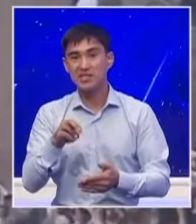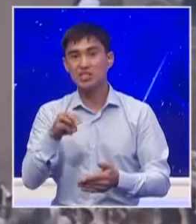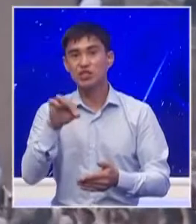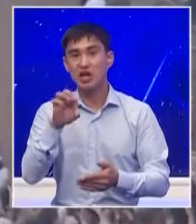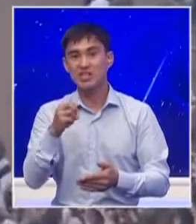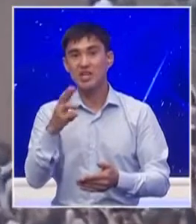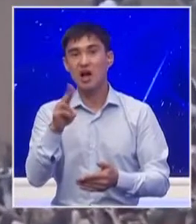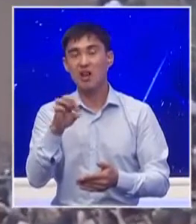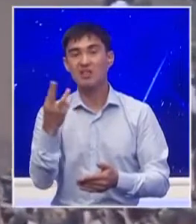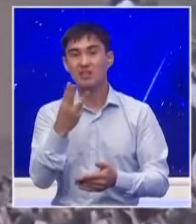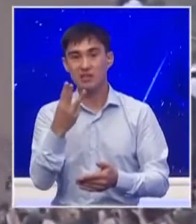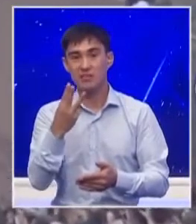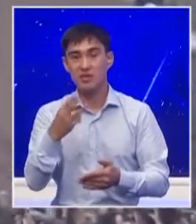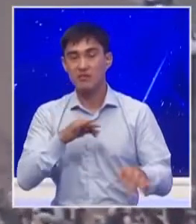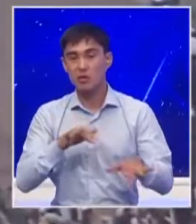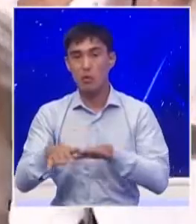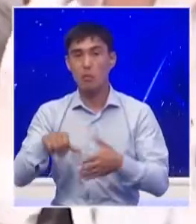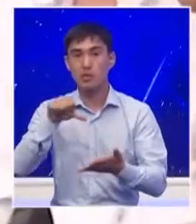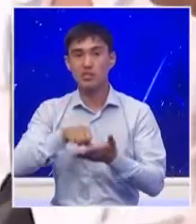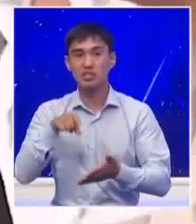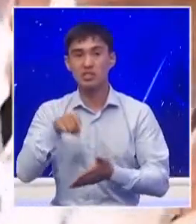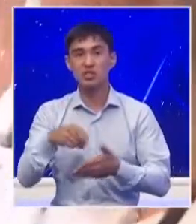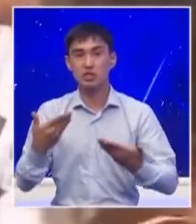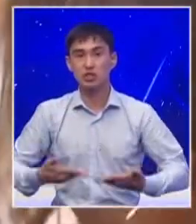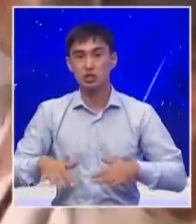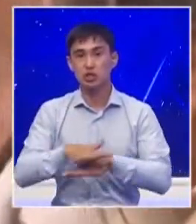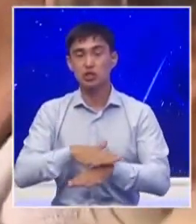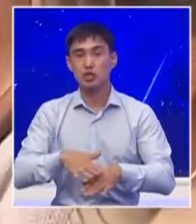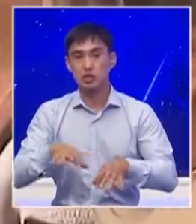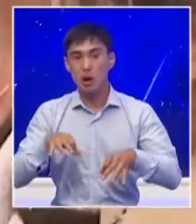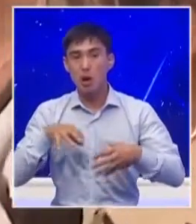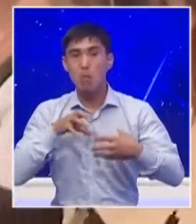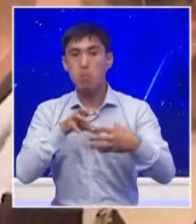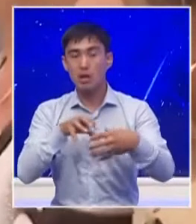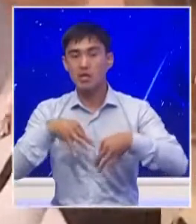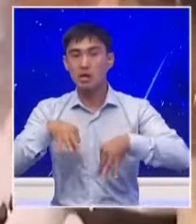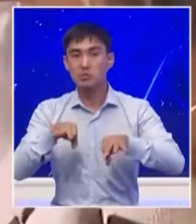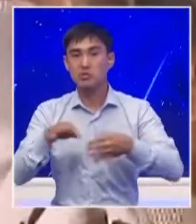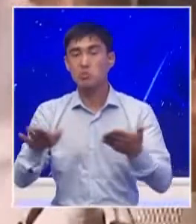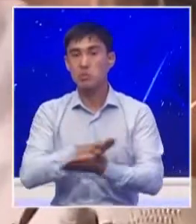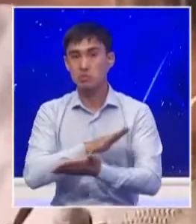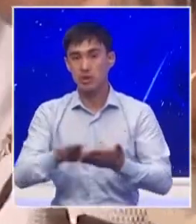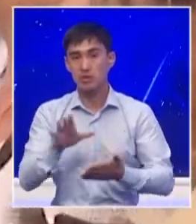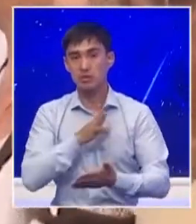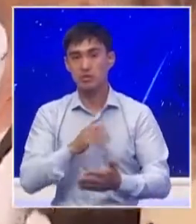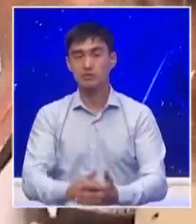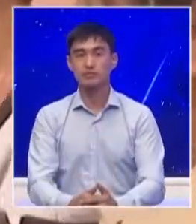3 церемонию посетили тысячи жителей даже проезд на общественном транспорте в этот день сделали бесплатным